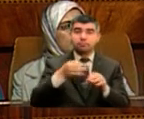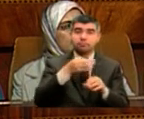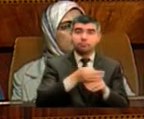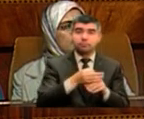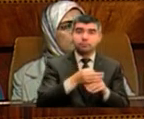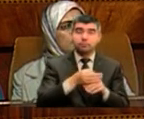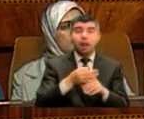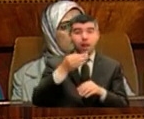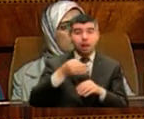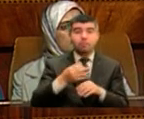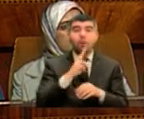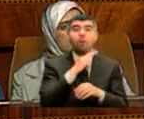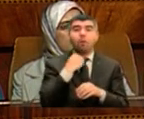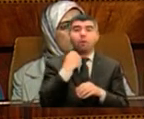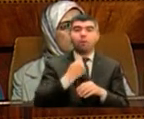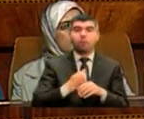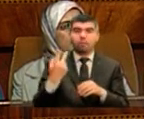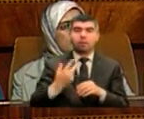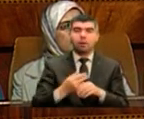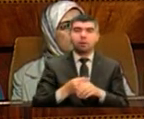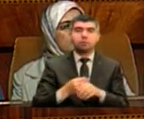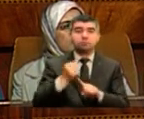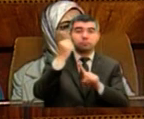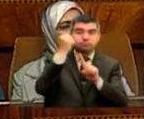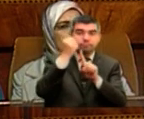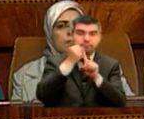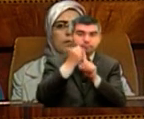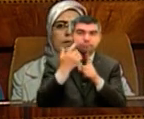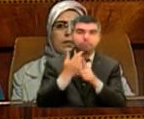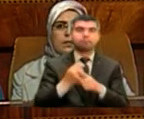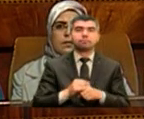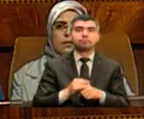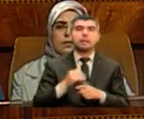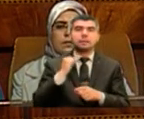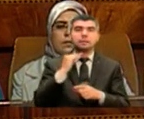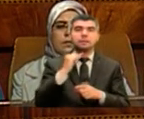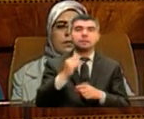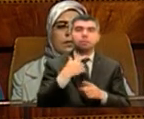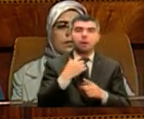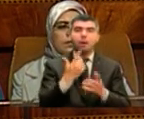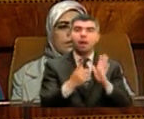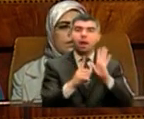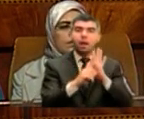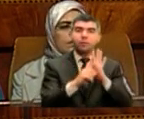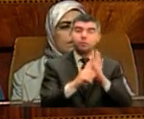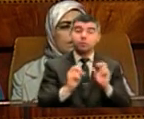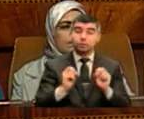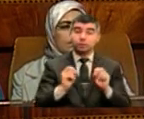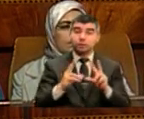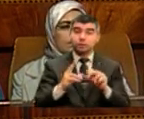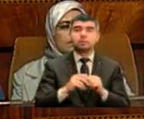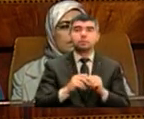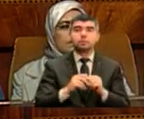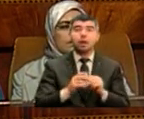نحث الحكومة على أن تعمل كل ما في إمكانها من الناحية القانونية. صحيح إن بنك